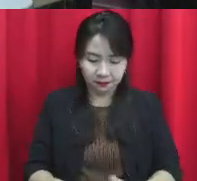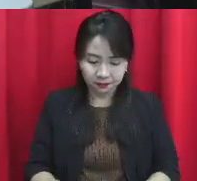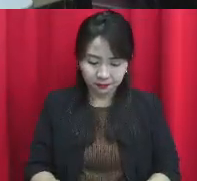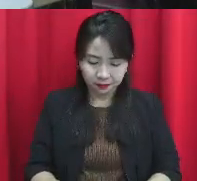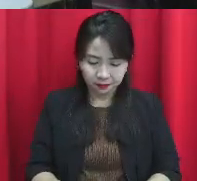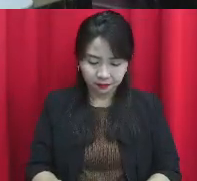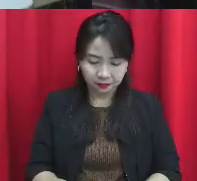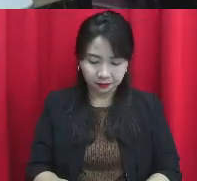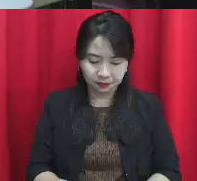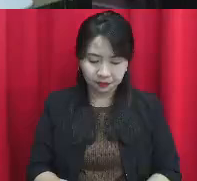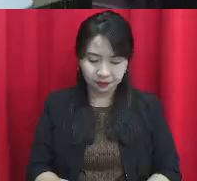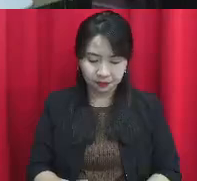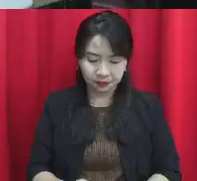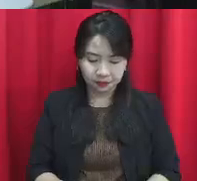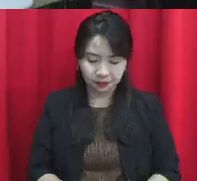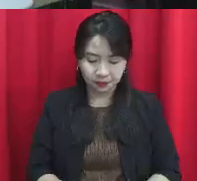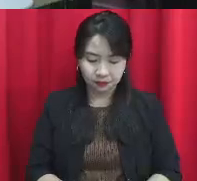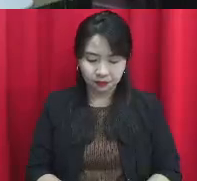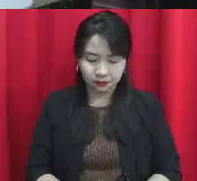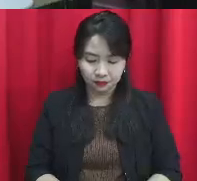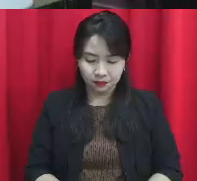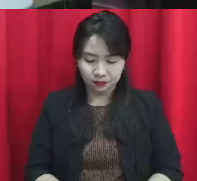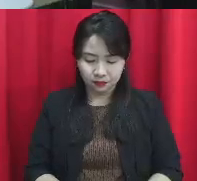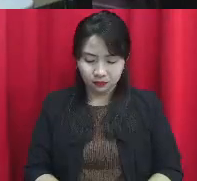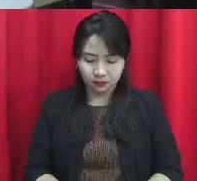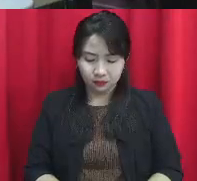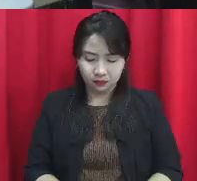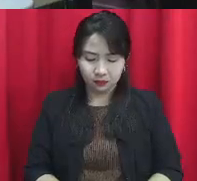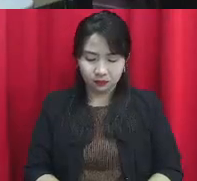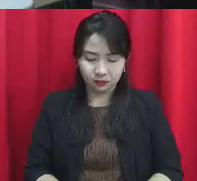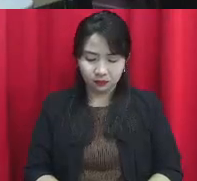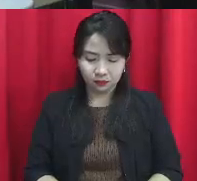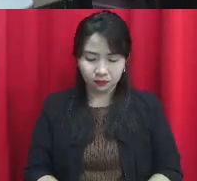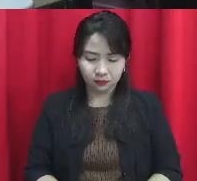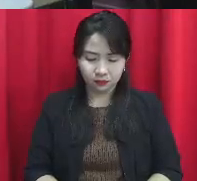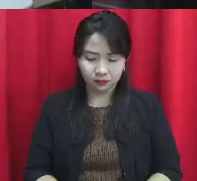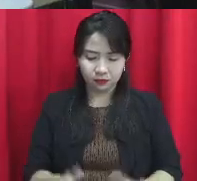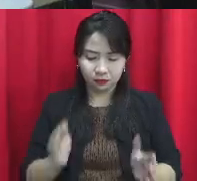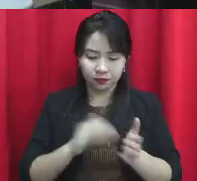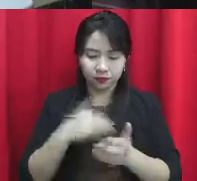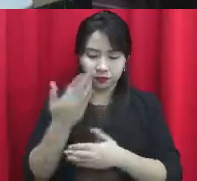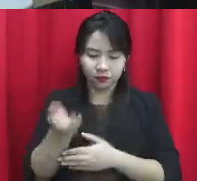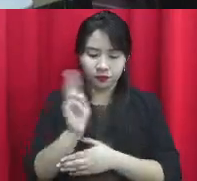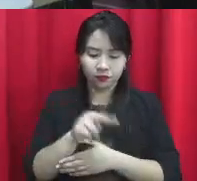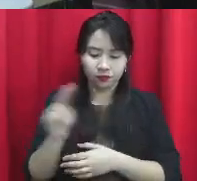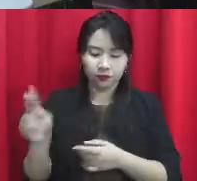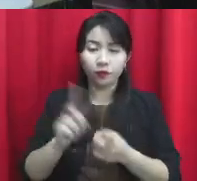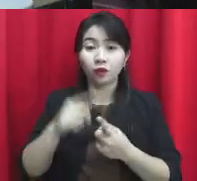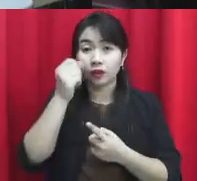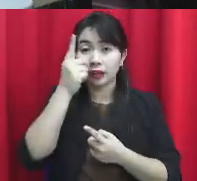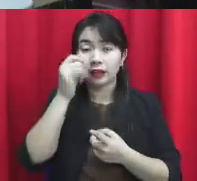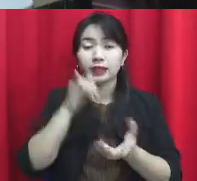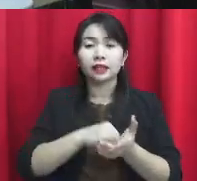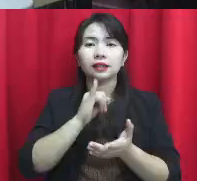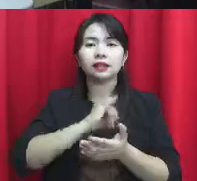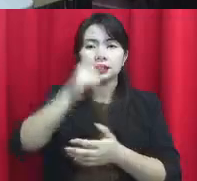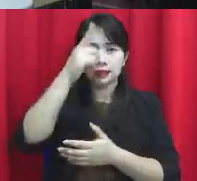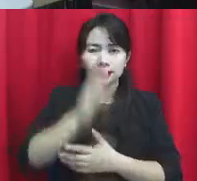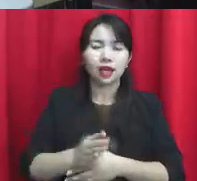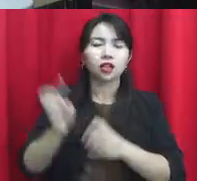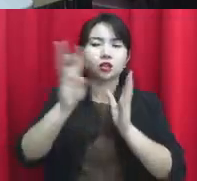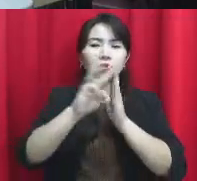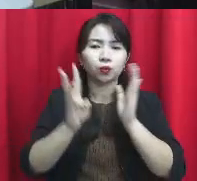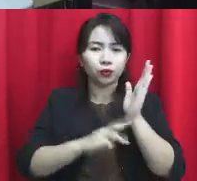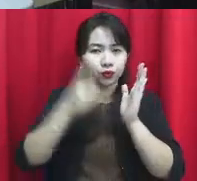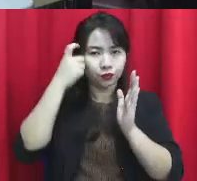maliwanag para maging maliwanag yung pinag-uusapan na the encouragement You have to understand that This is God's will for them